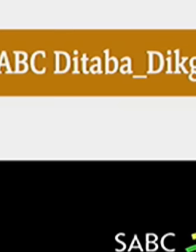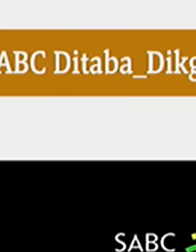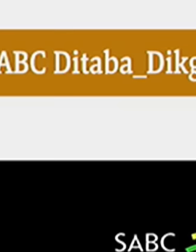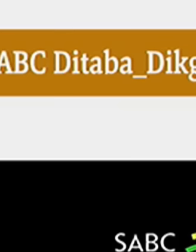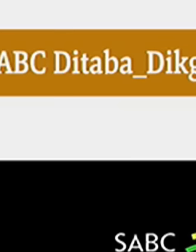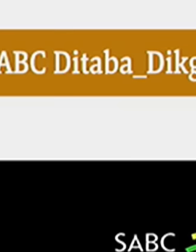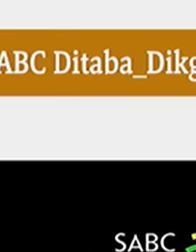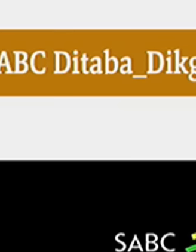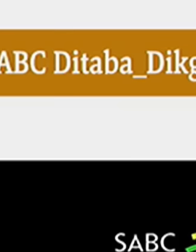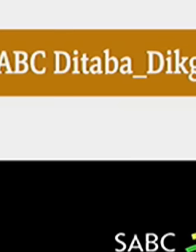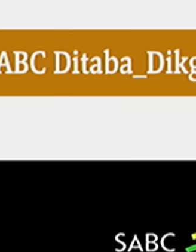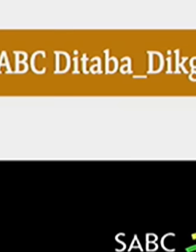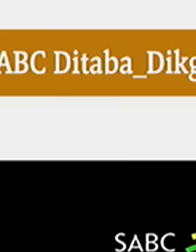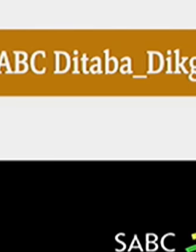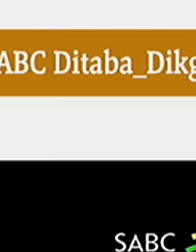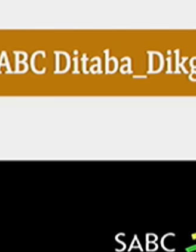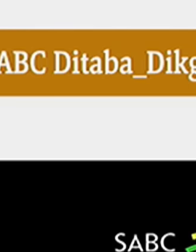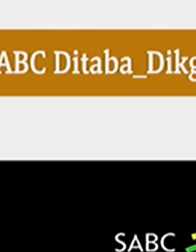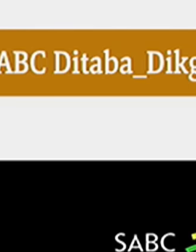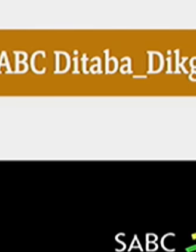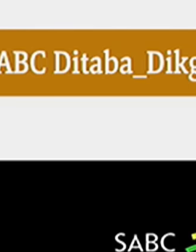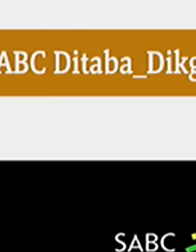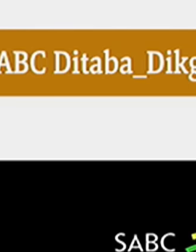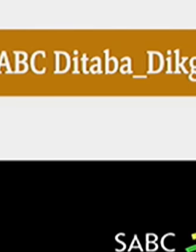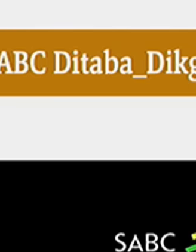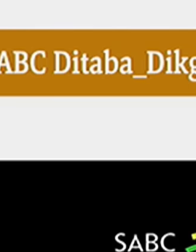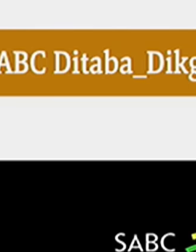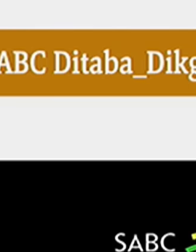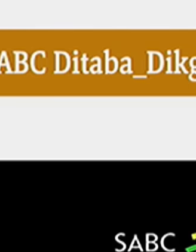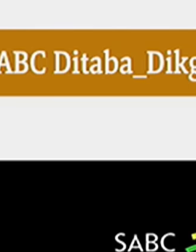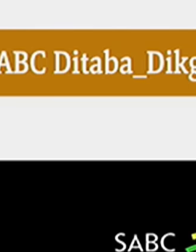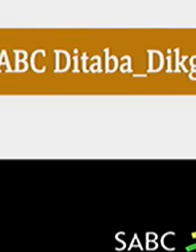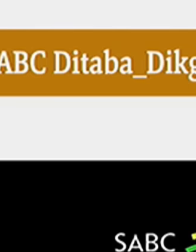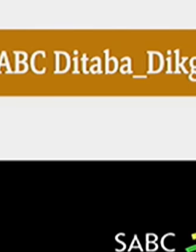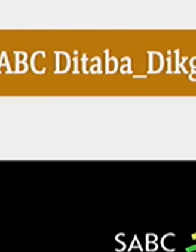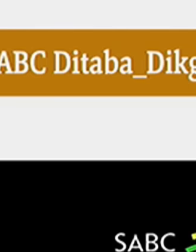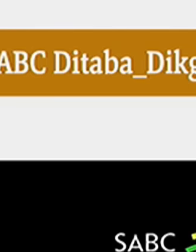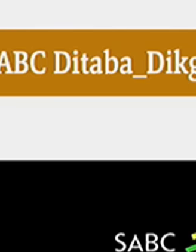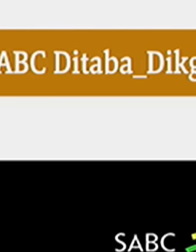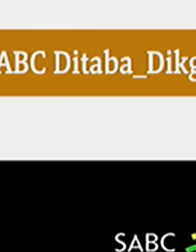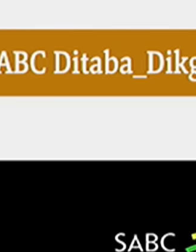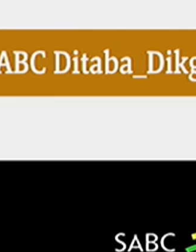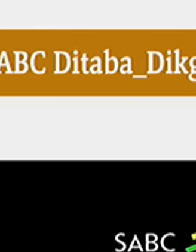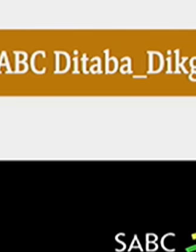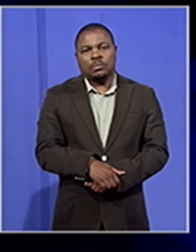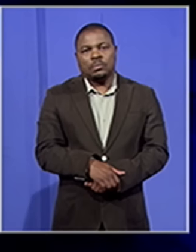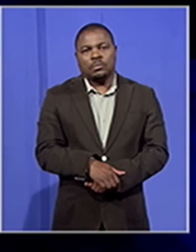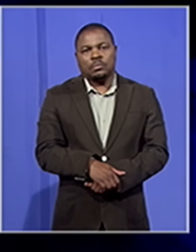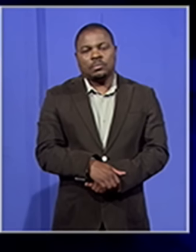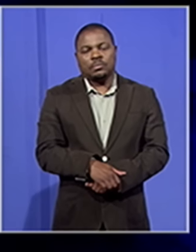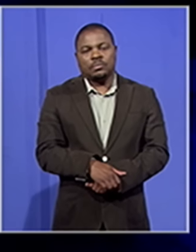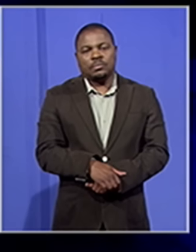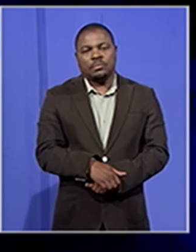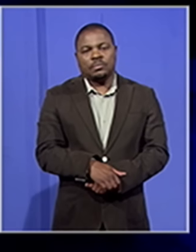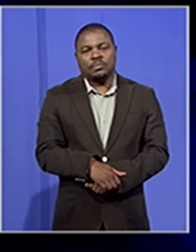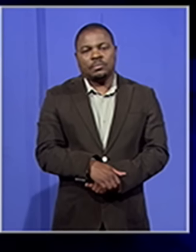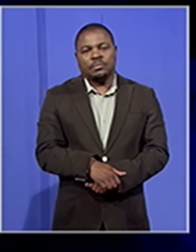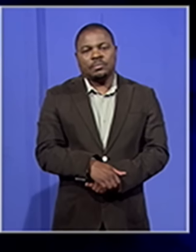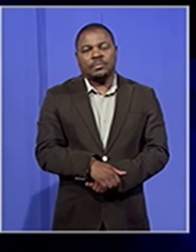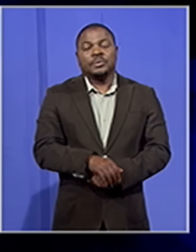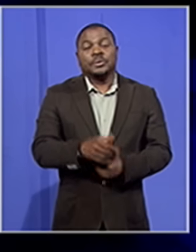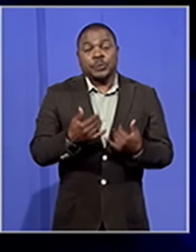ditabeng tsa rona ka video ya WhatsApp. Mme o ka subscribe ho YouTube ka SABC ditaba_dikgang.